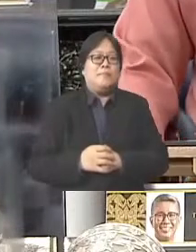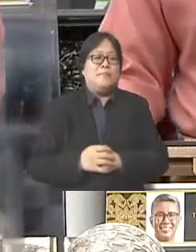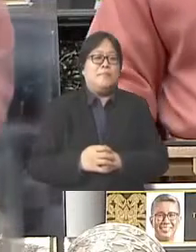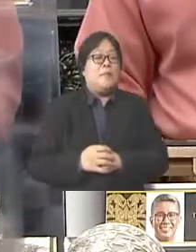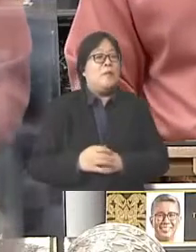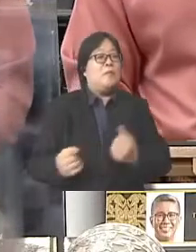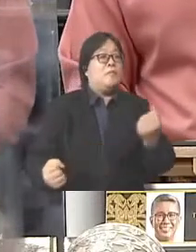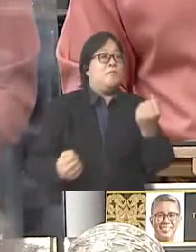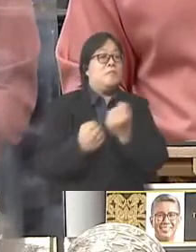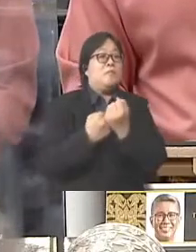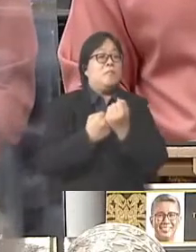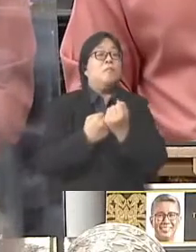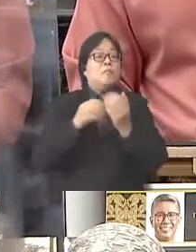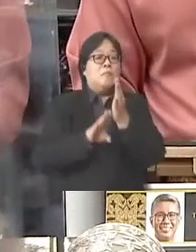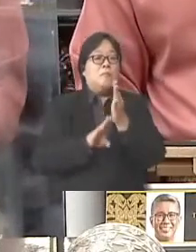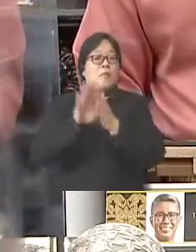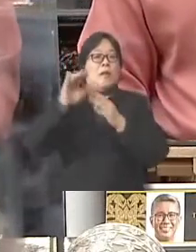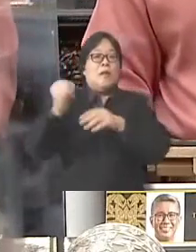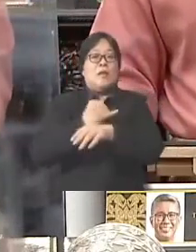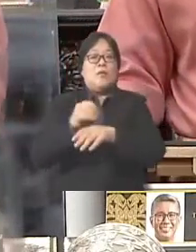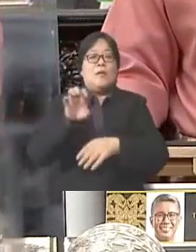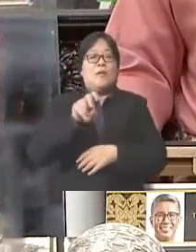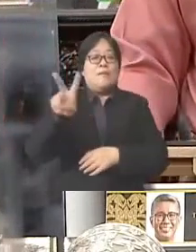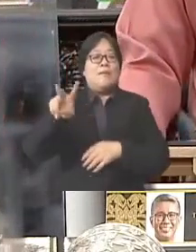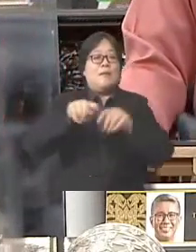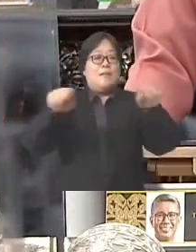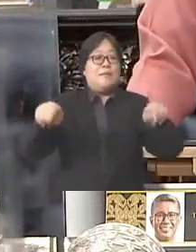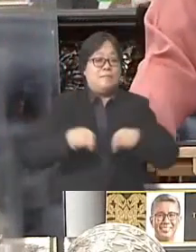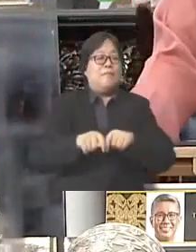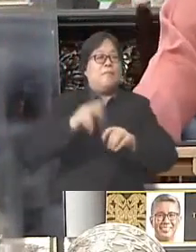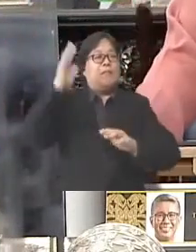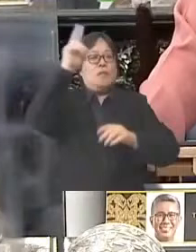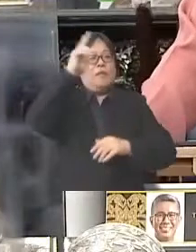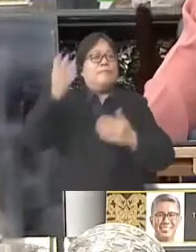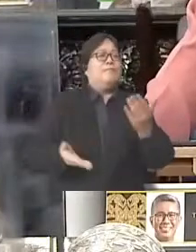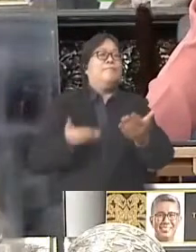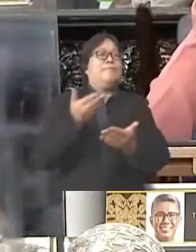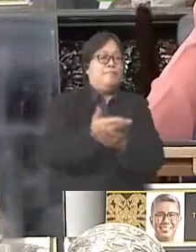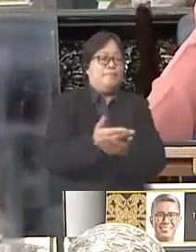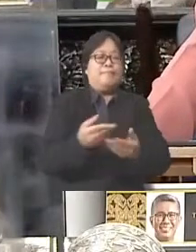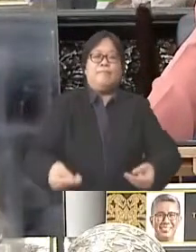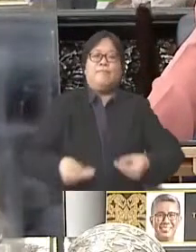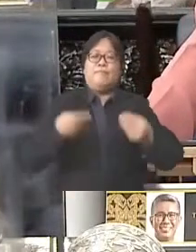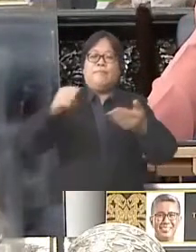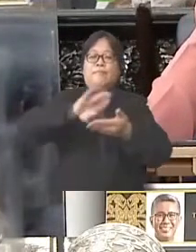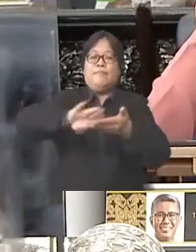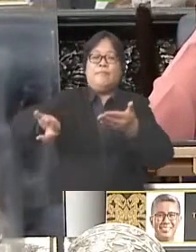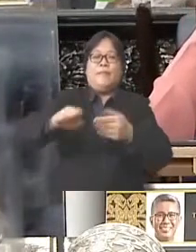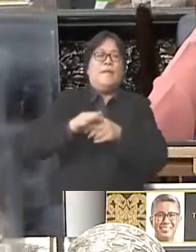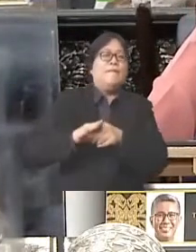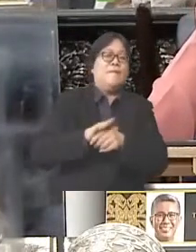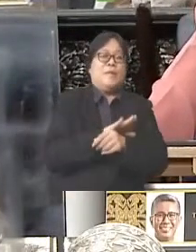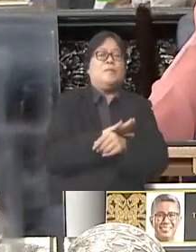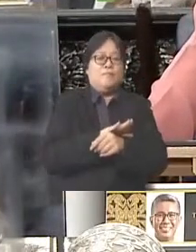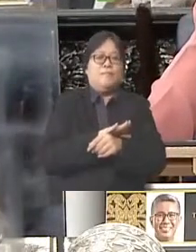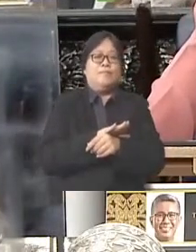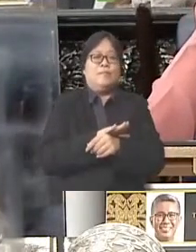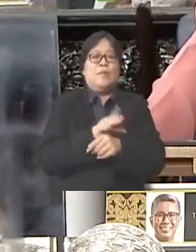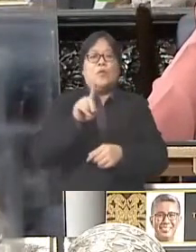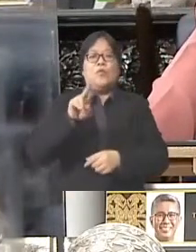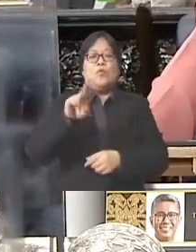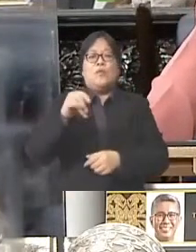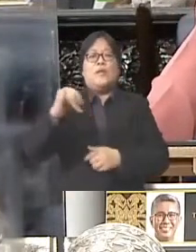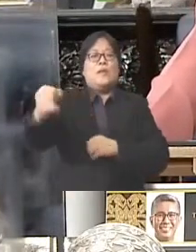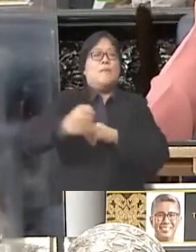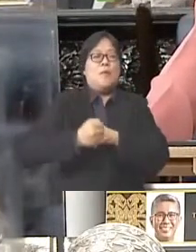bagi menyokong pembangunan pembangunan industri ini tempatan kerajaan bercadang untuk memberikan pengecualian sepenuhnya ke atas